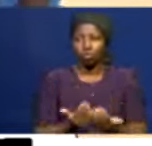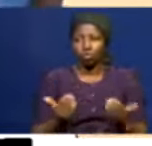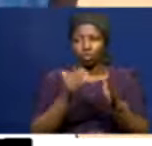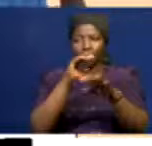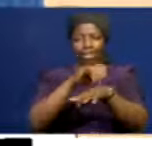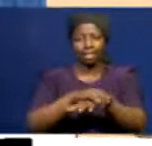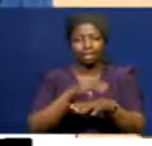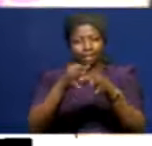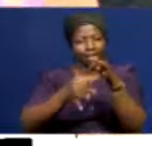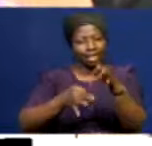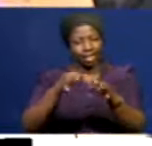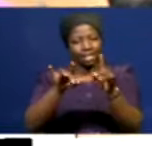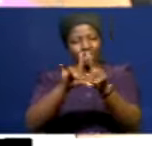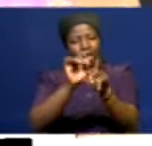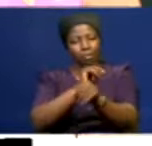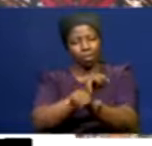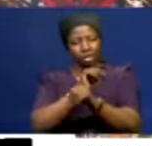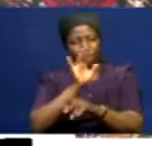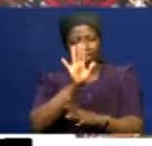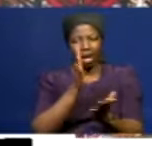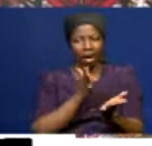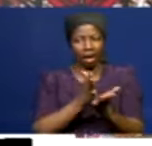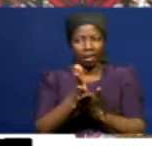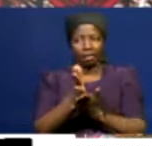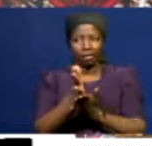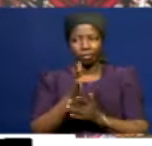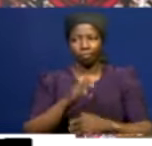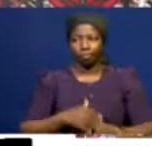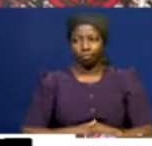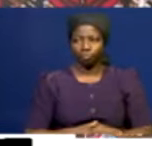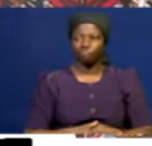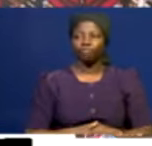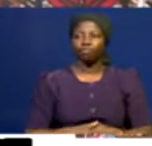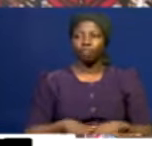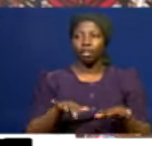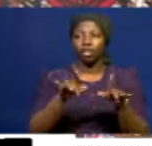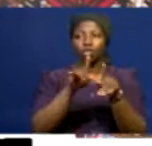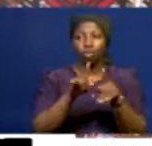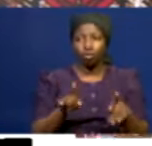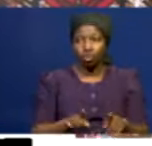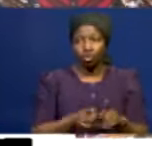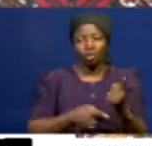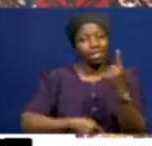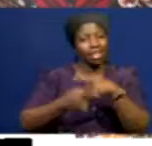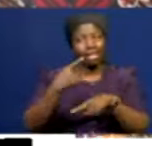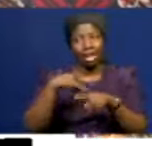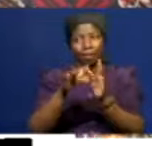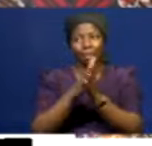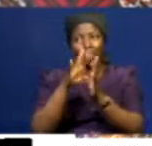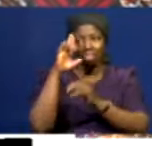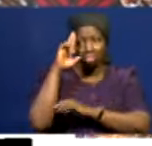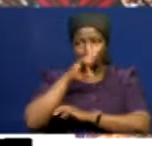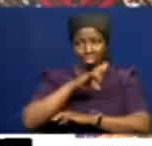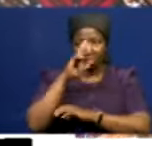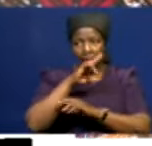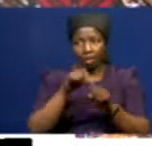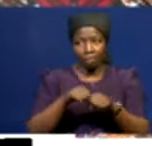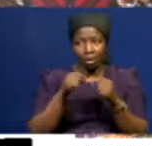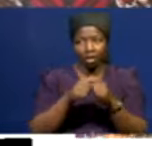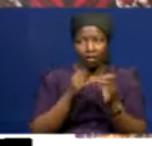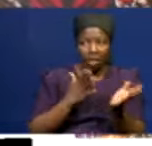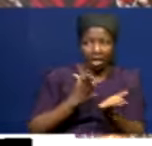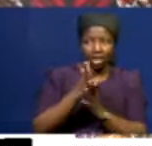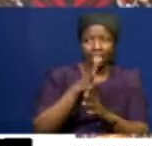haki pamoja na kulinda haki zao. However, it also comes with great risks of infringement of the rights and welfare